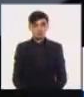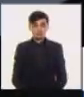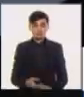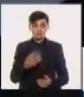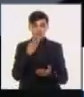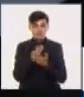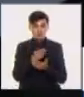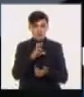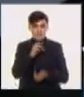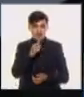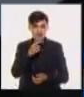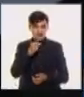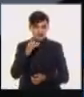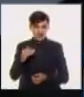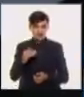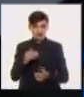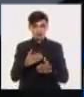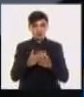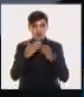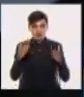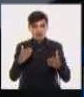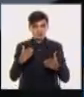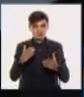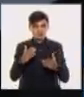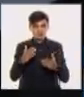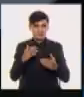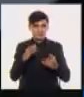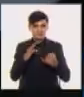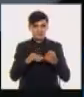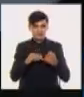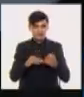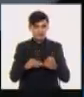в свой багаж огромное количество